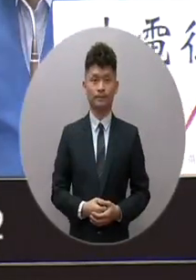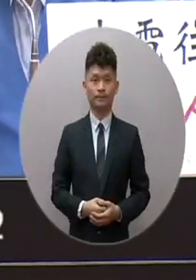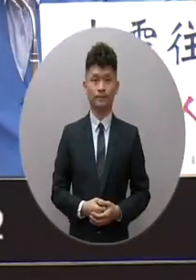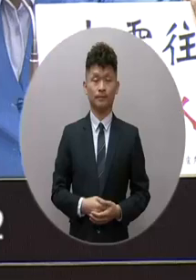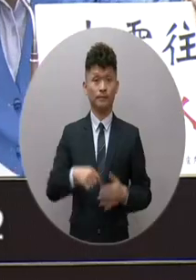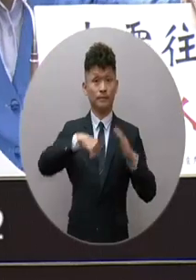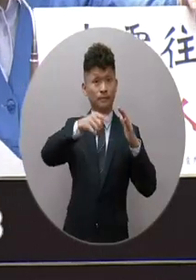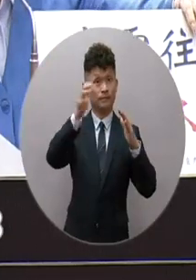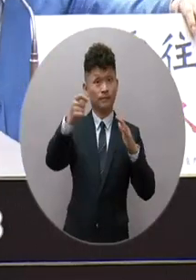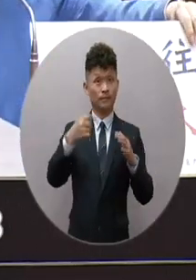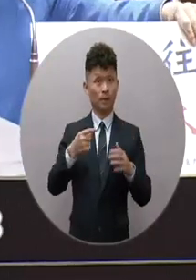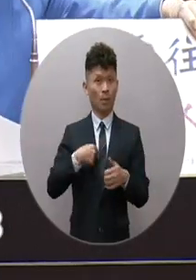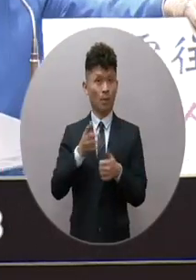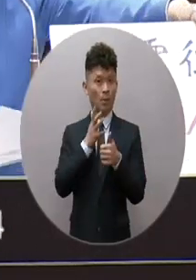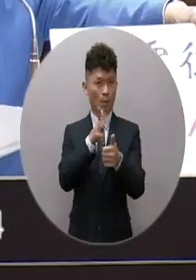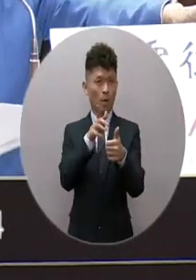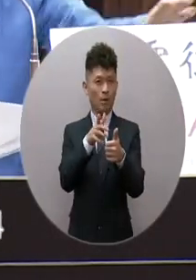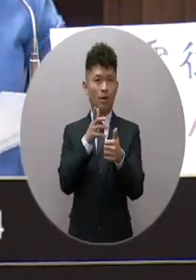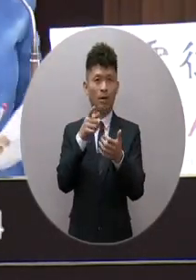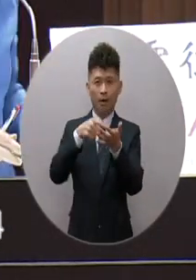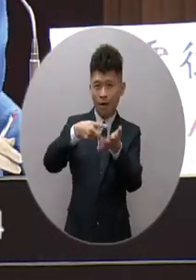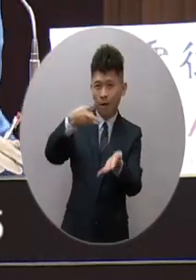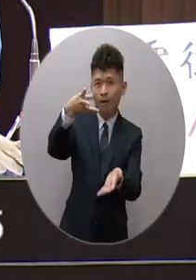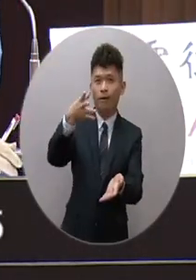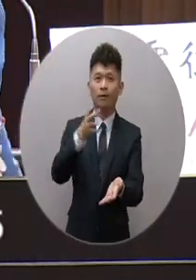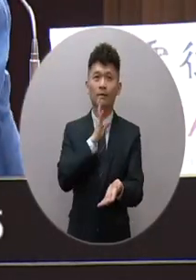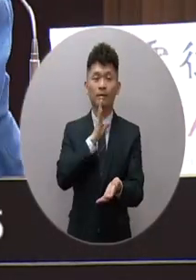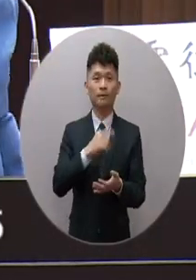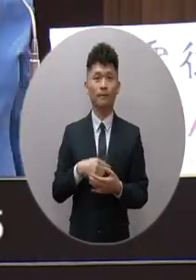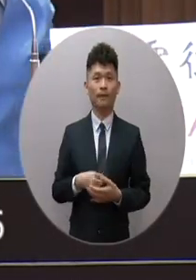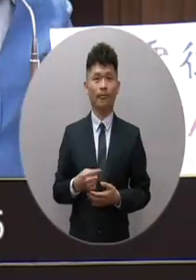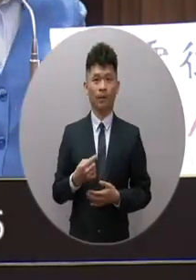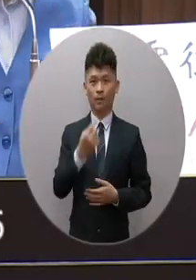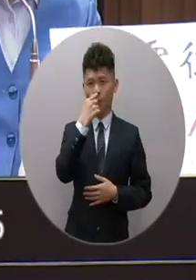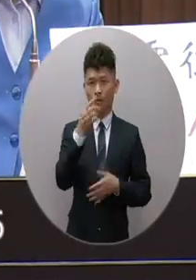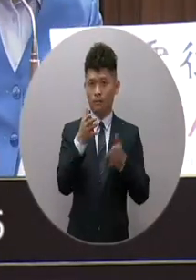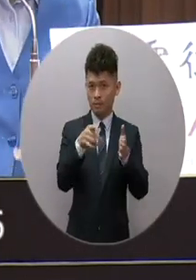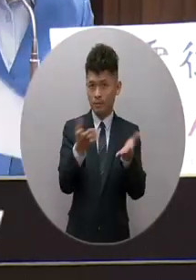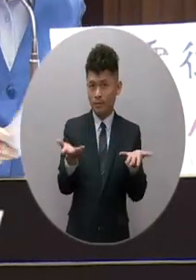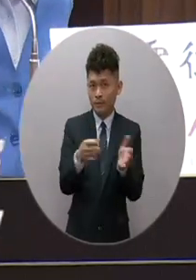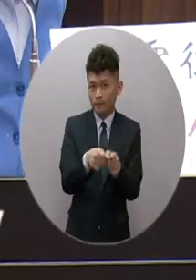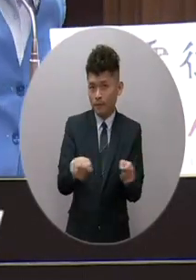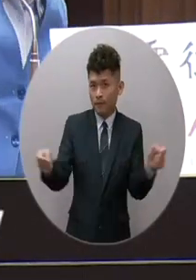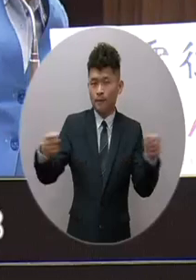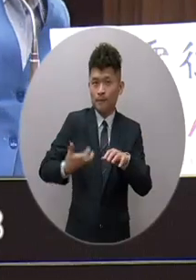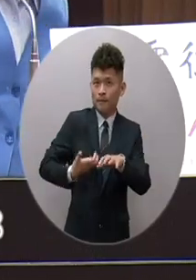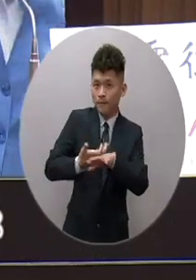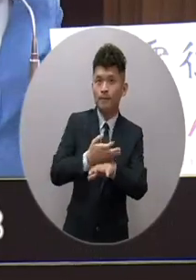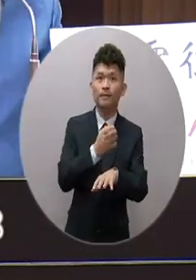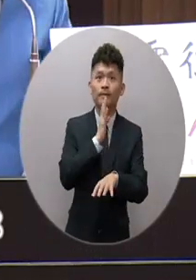院长，你知道我质询这个题目很多次了哈，我长期为了这个事情在奋斗。